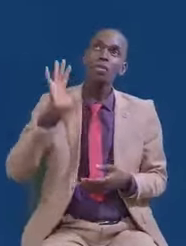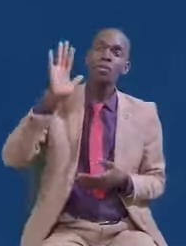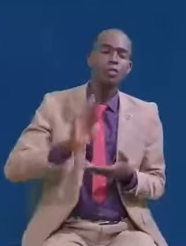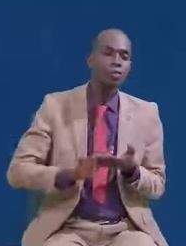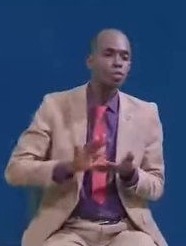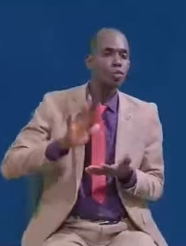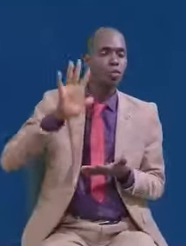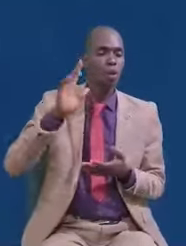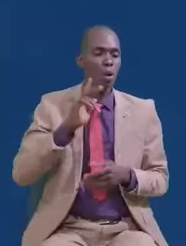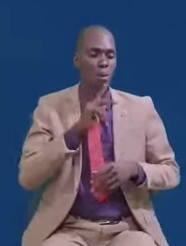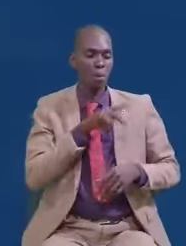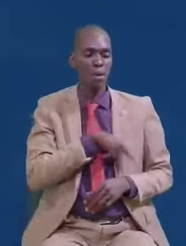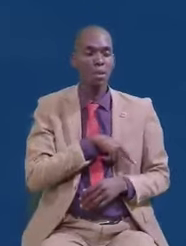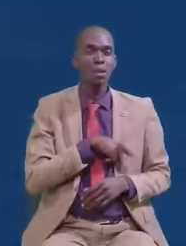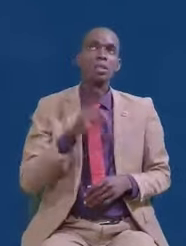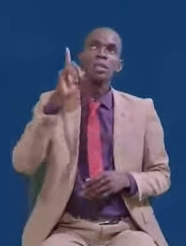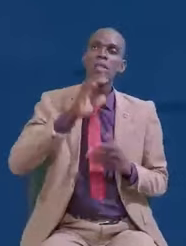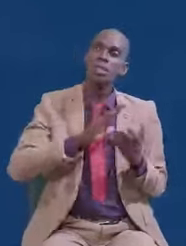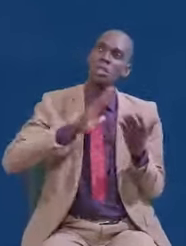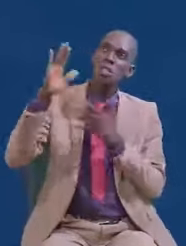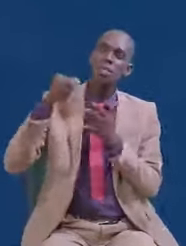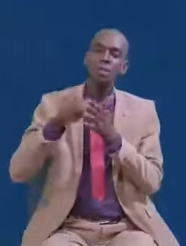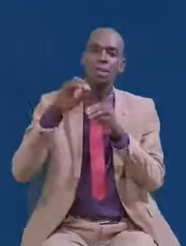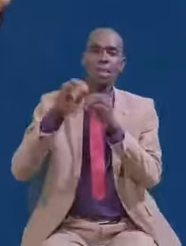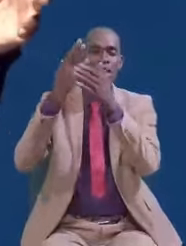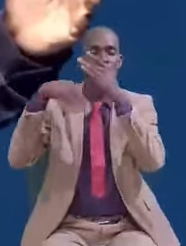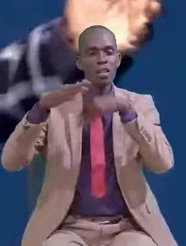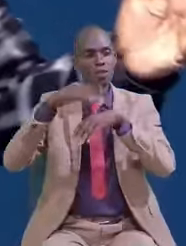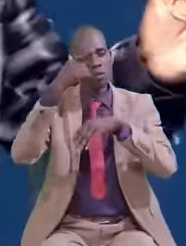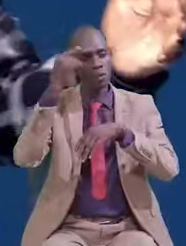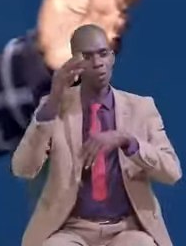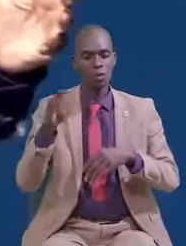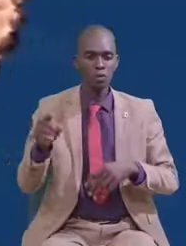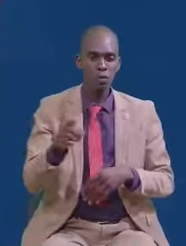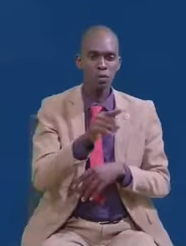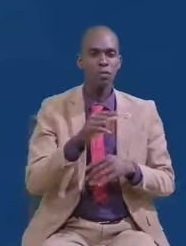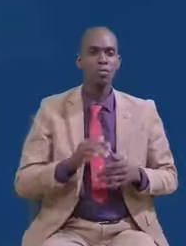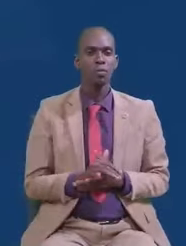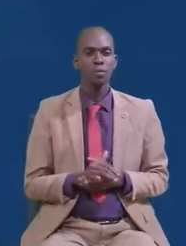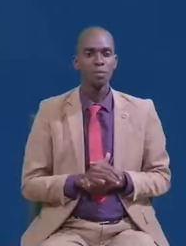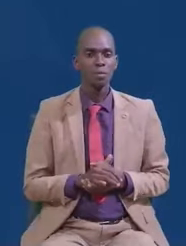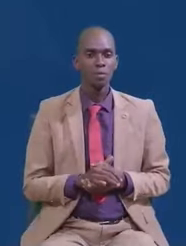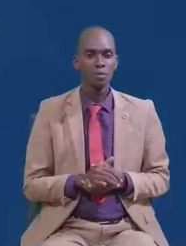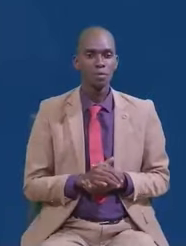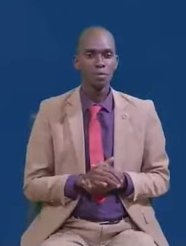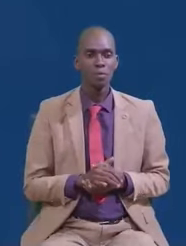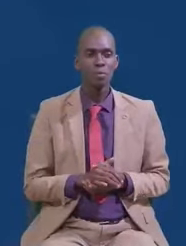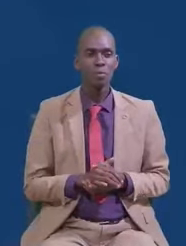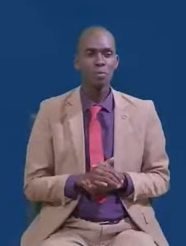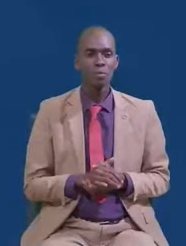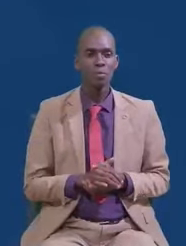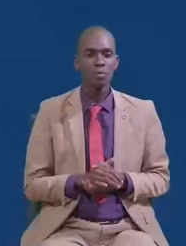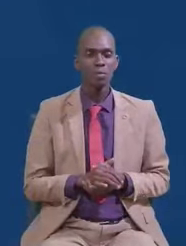Il a abandonné la gloire de sa personnalité glorieuse au ciel à cause de vous. Et il était